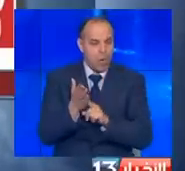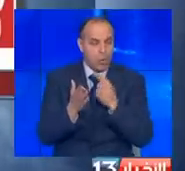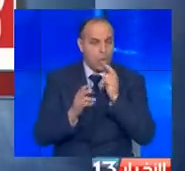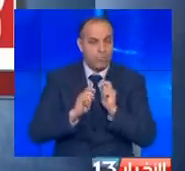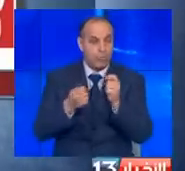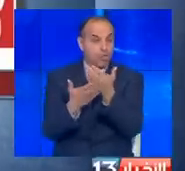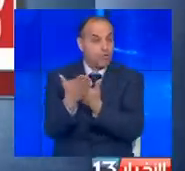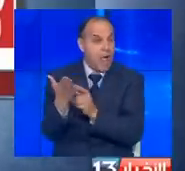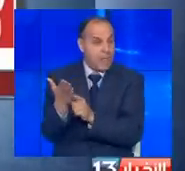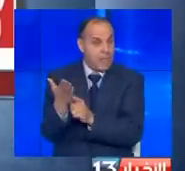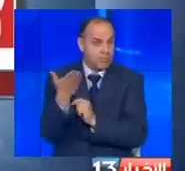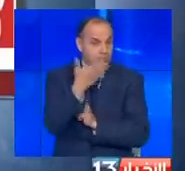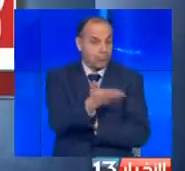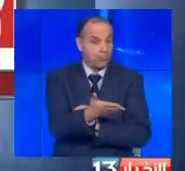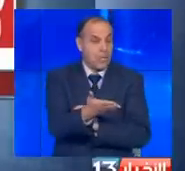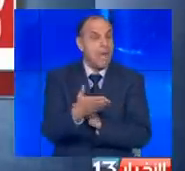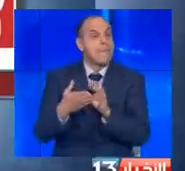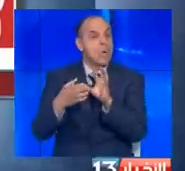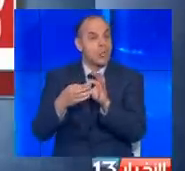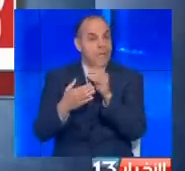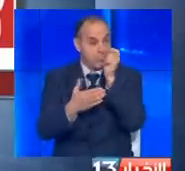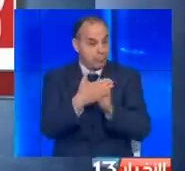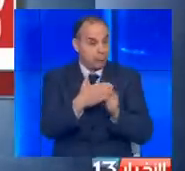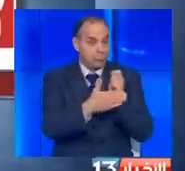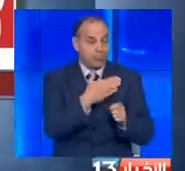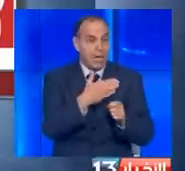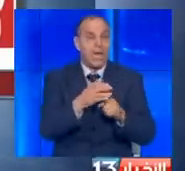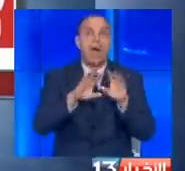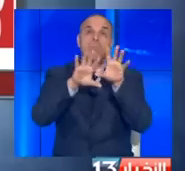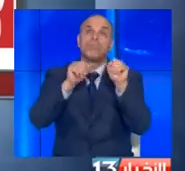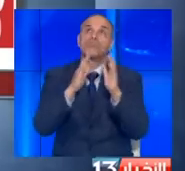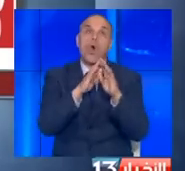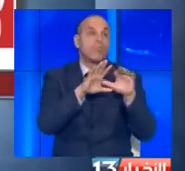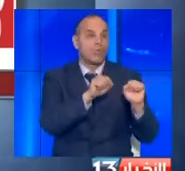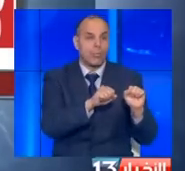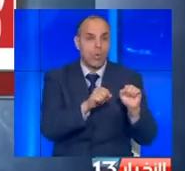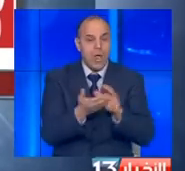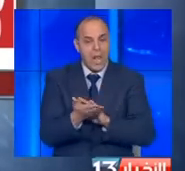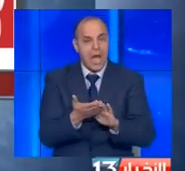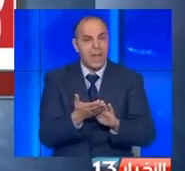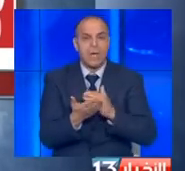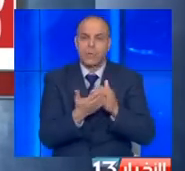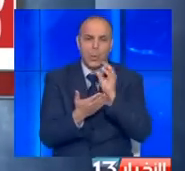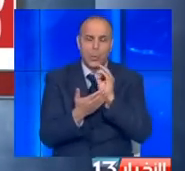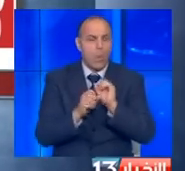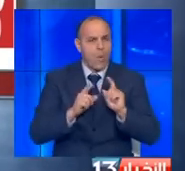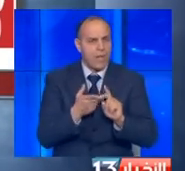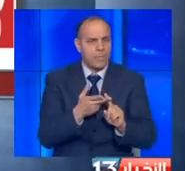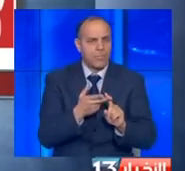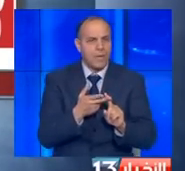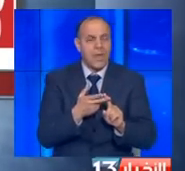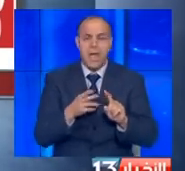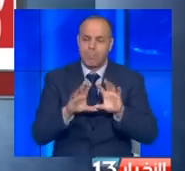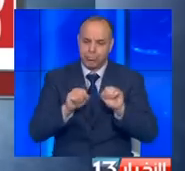تسليم الشهاده المذكوره مرتبط ب خلاص المعلوم على العقارات المبنيه والاراضي غير المبنيه الموظف على